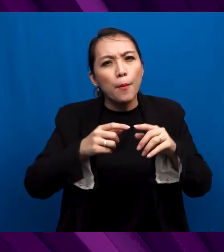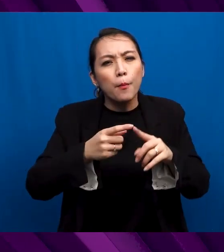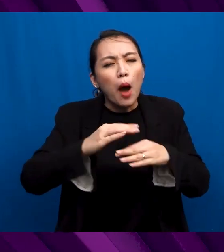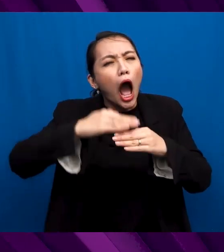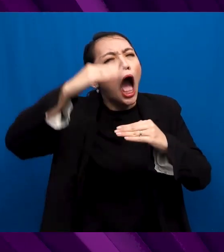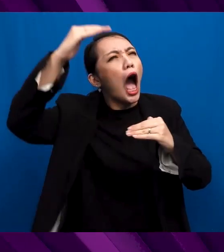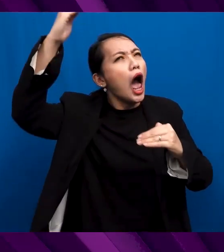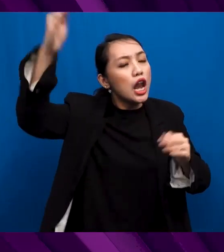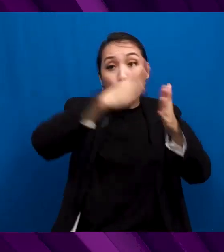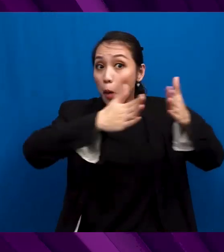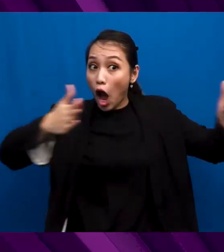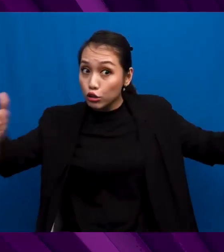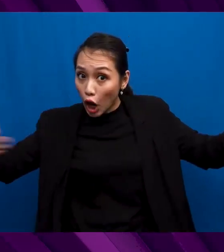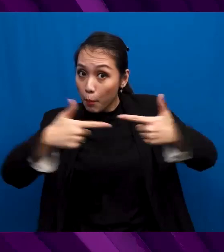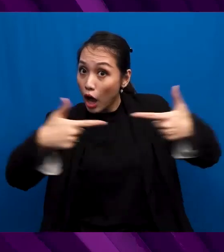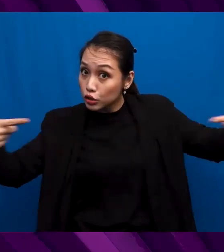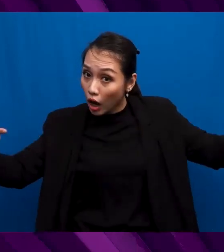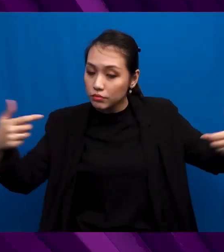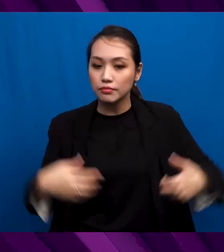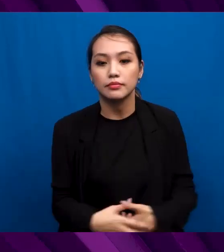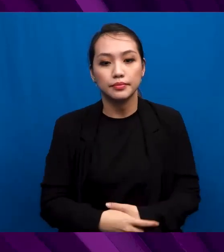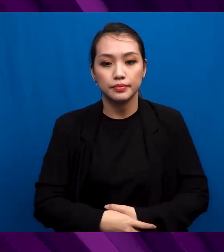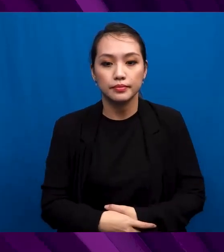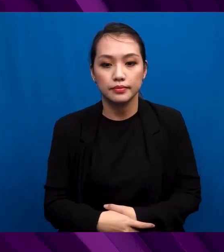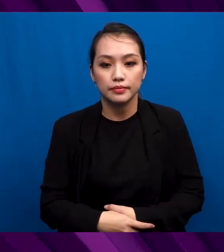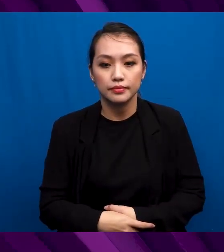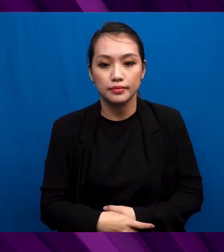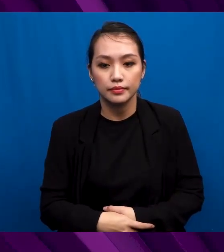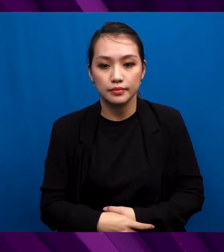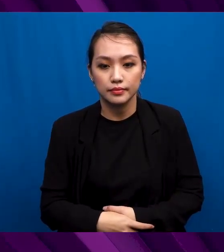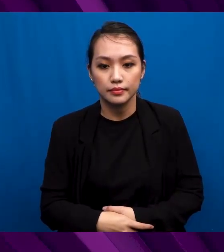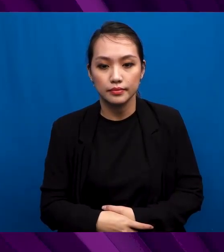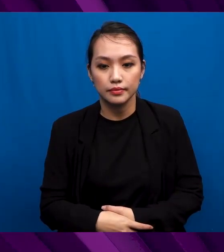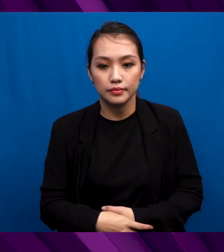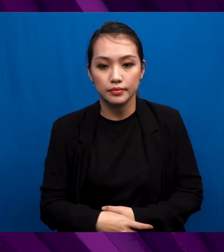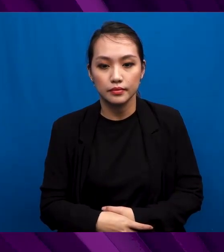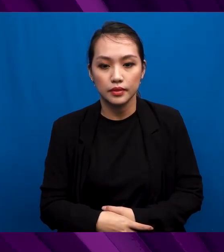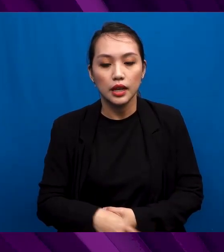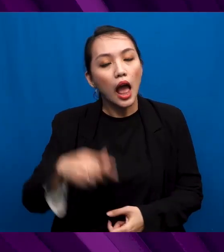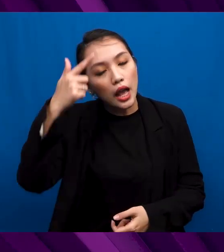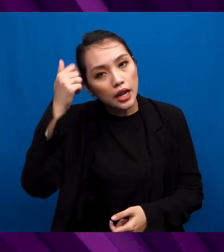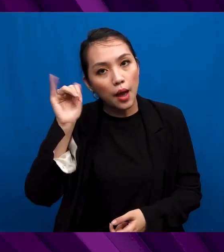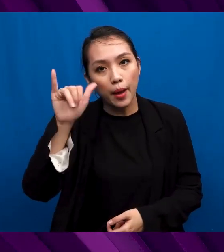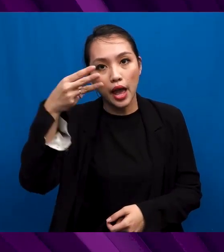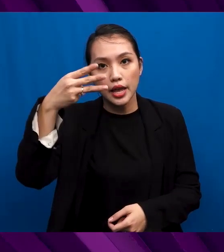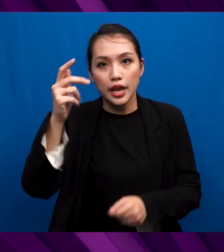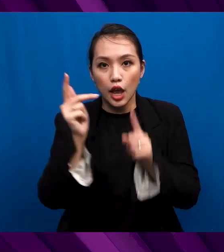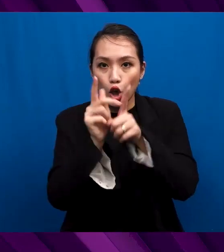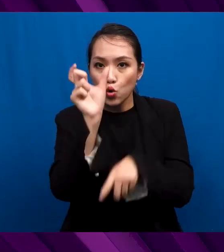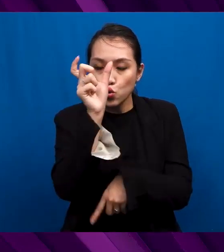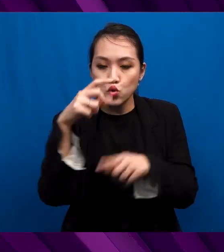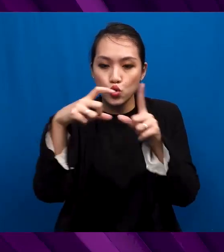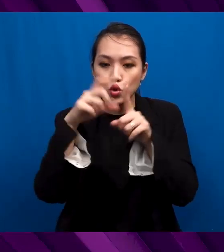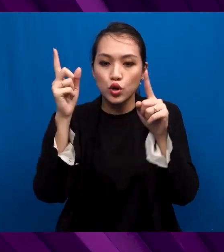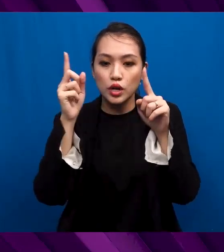Lewi adalah, kembali lagi, kenapa Yehuda disebut dulu sebelum Lewi, saya mau tekankan sekali lagi.